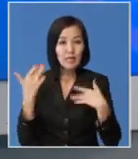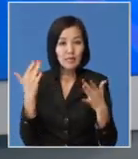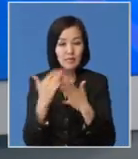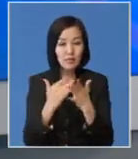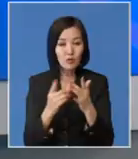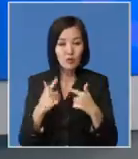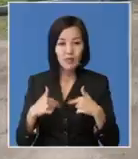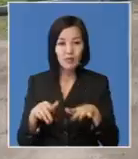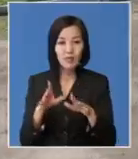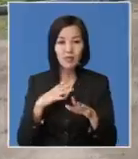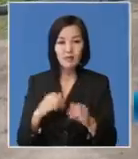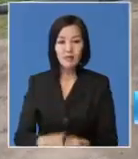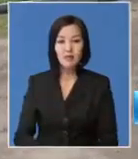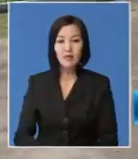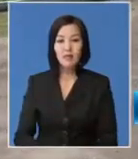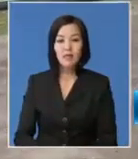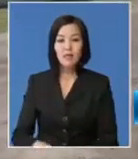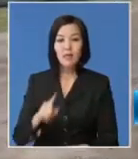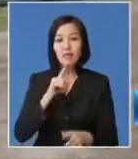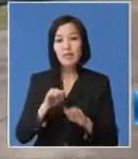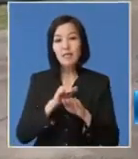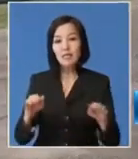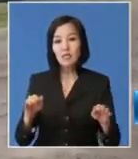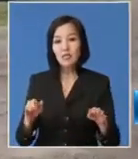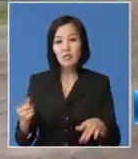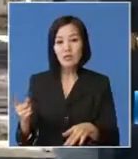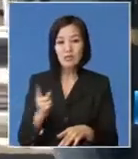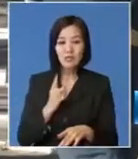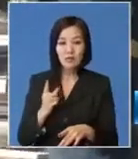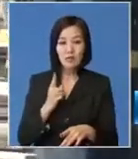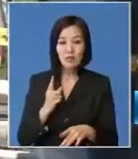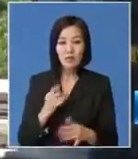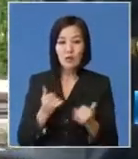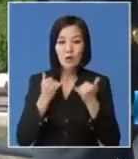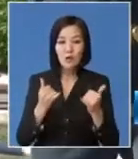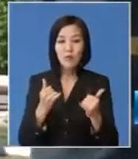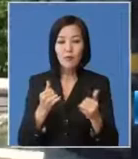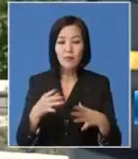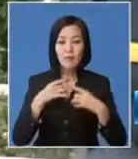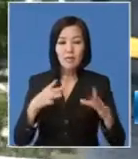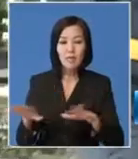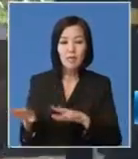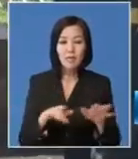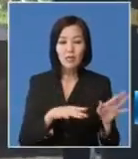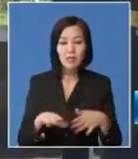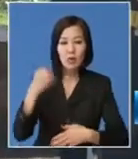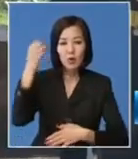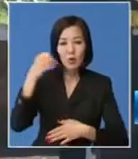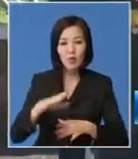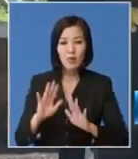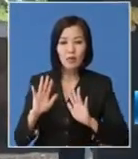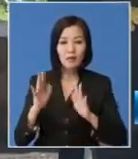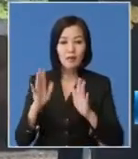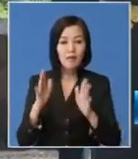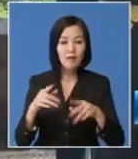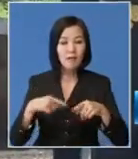ұйымдастырылды. Ел тыныштығын сақтап жүрген жауынгерлер құрметіне арналған Сарыөзектегі мерекелік шара орталық саябақтан басталды.